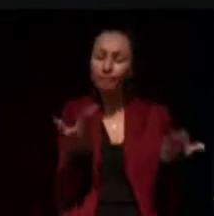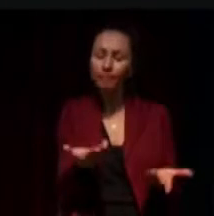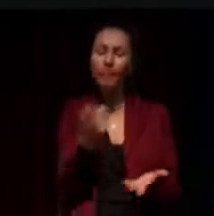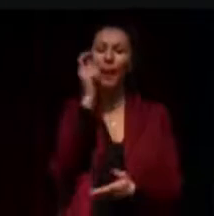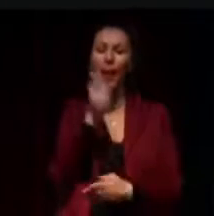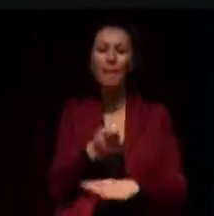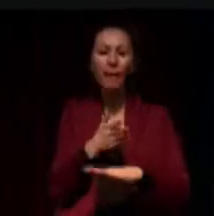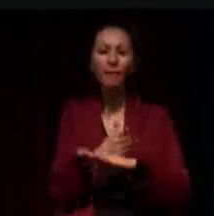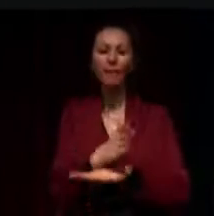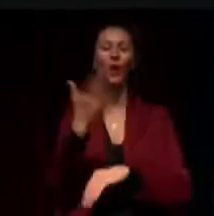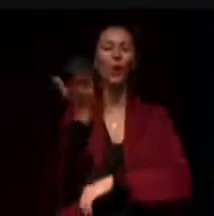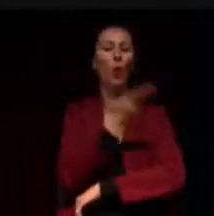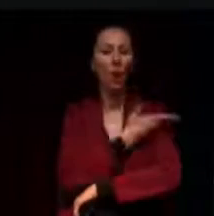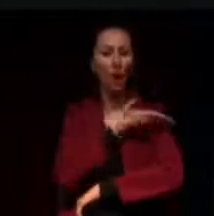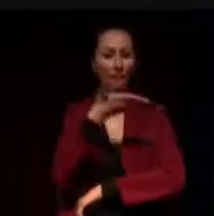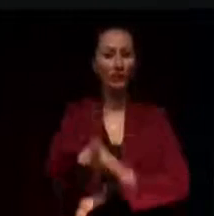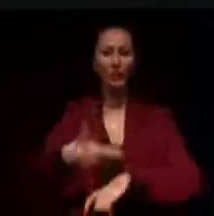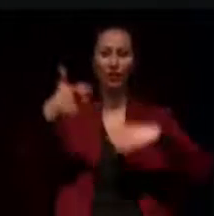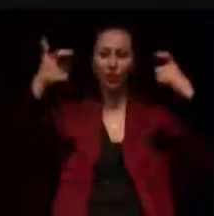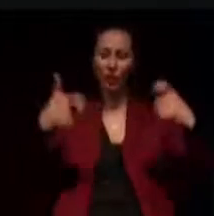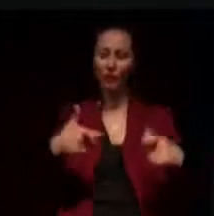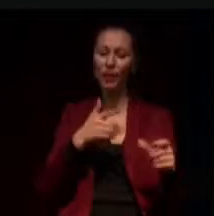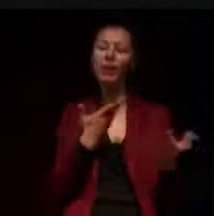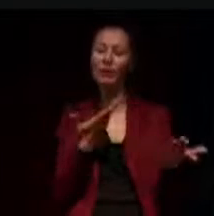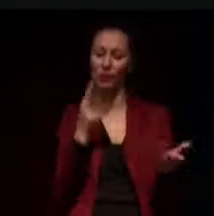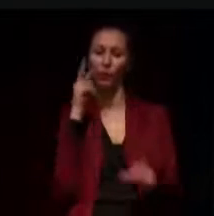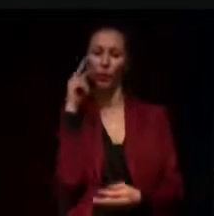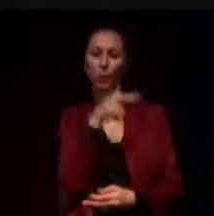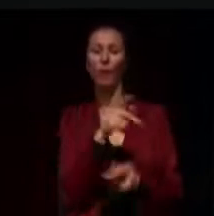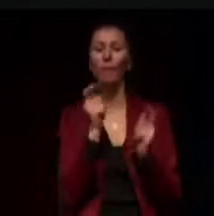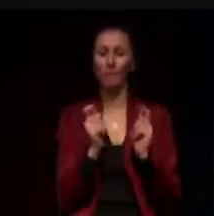ki ülkemizde ve şehrimizde de görmemiz mümkün.